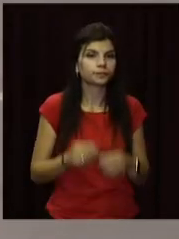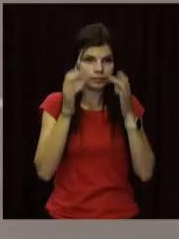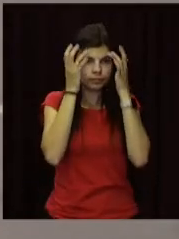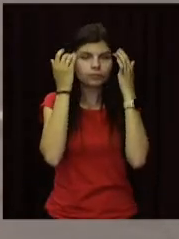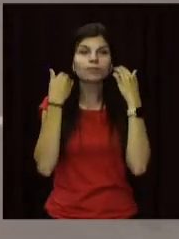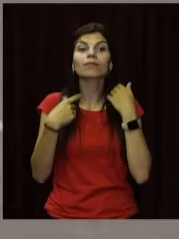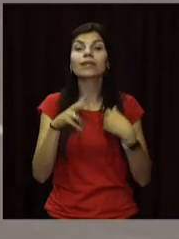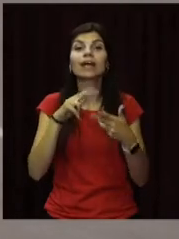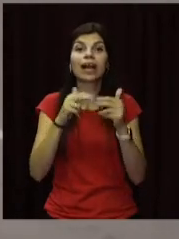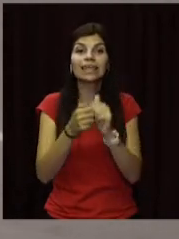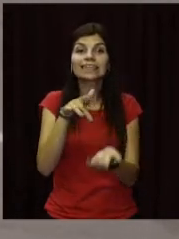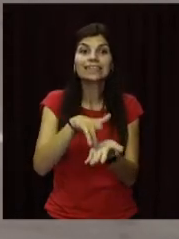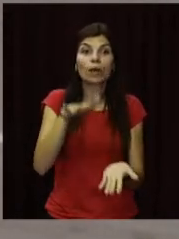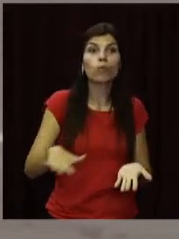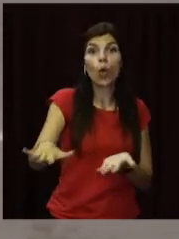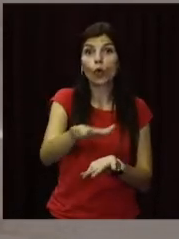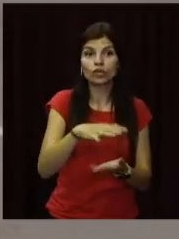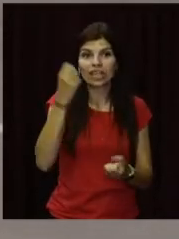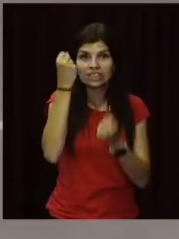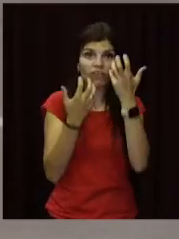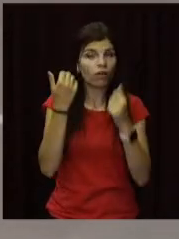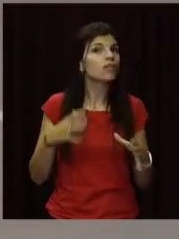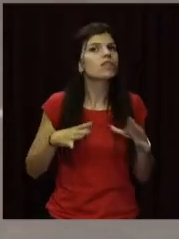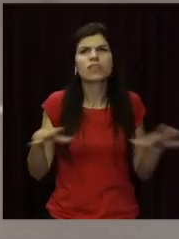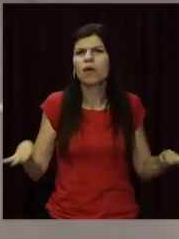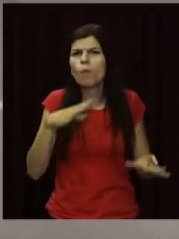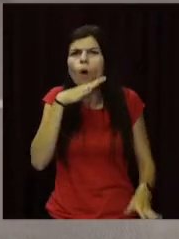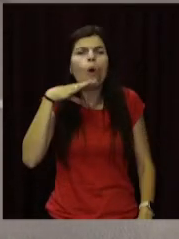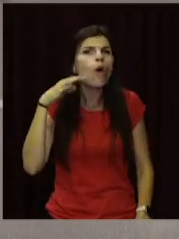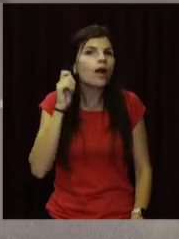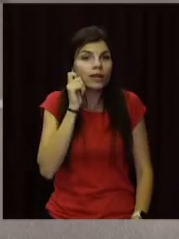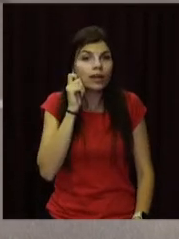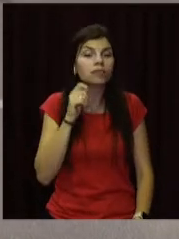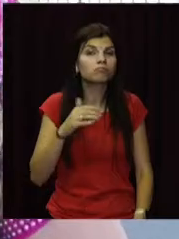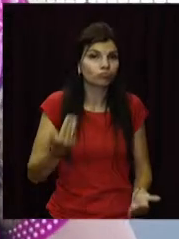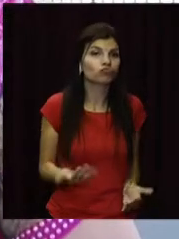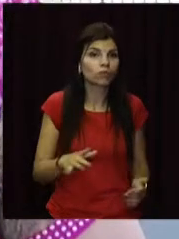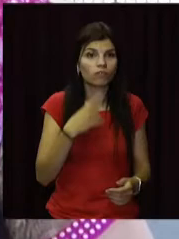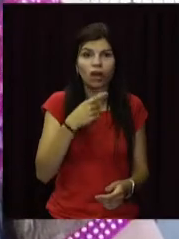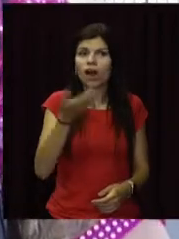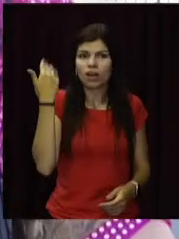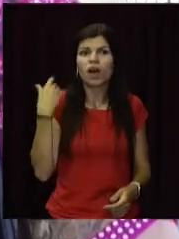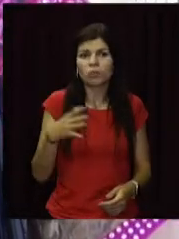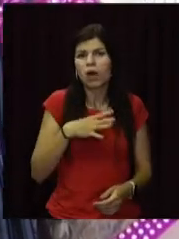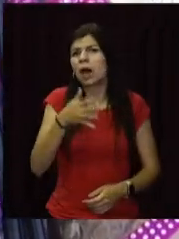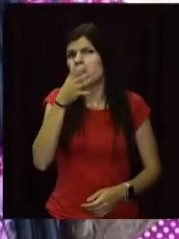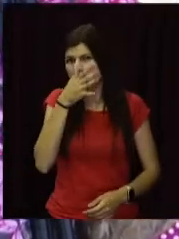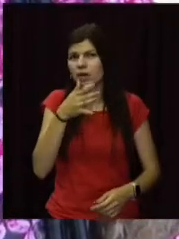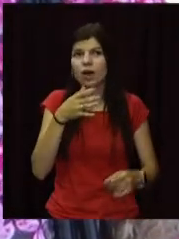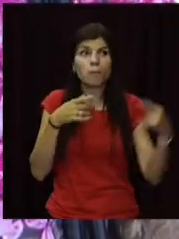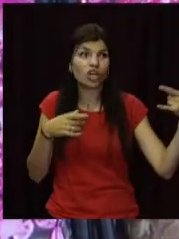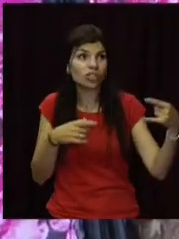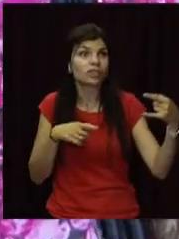У Кам'янському на центральній площі міста світлофора не було десятиліттями, кажуть місцеві. Бігли поперед